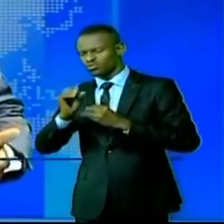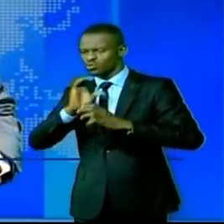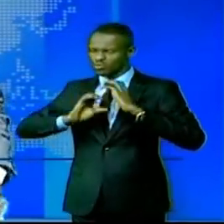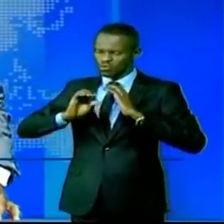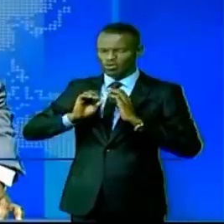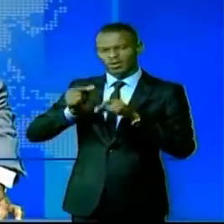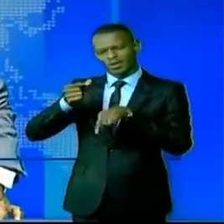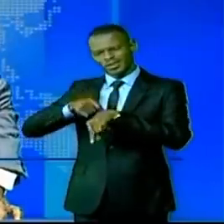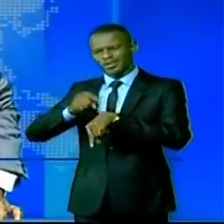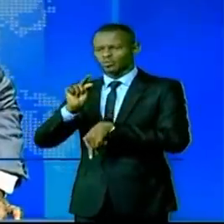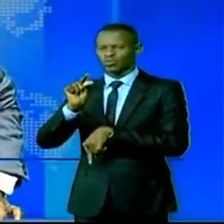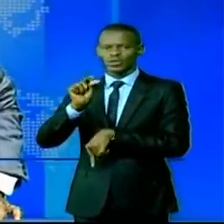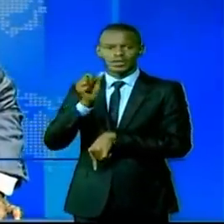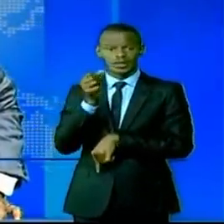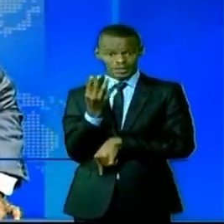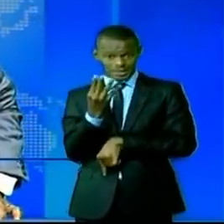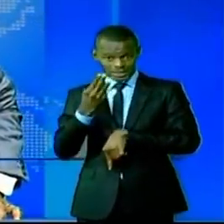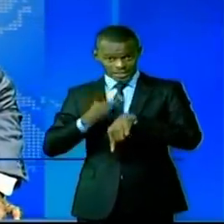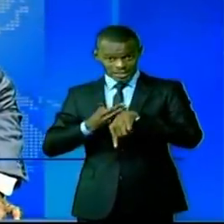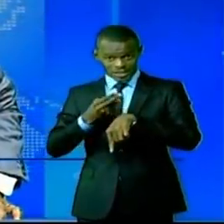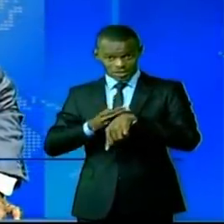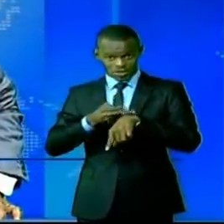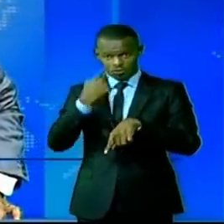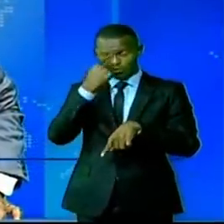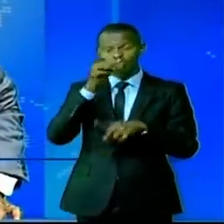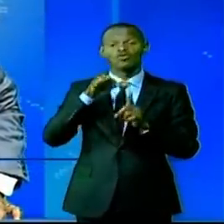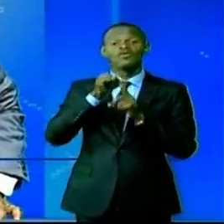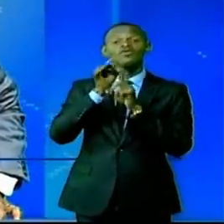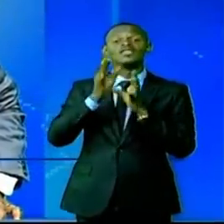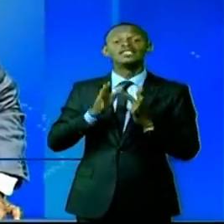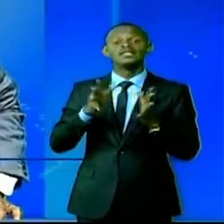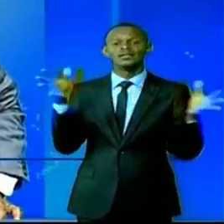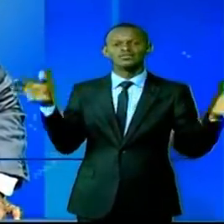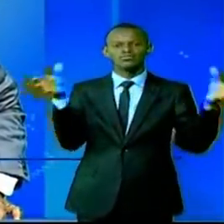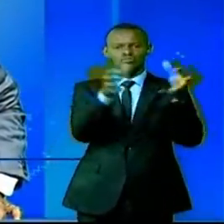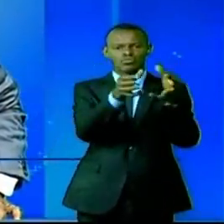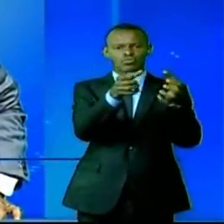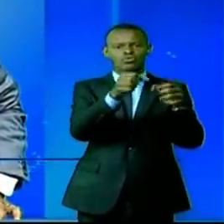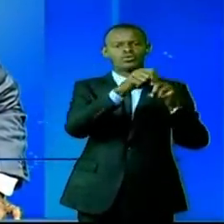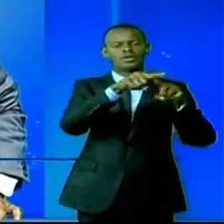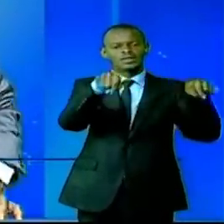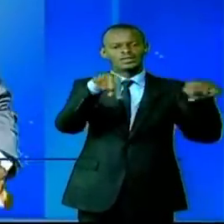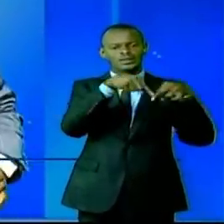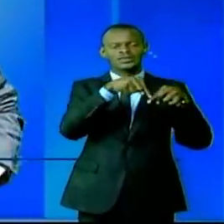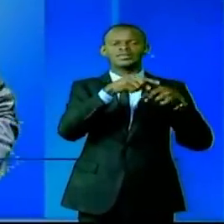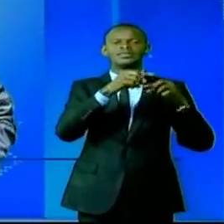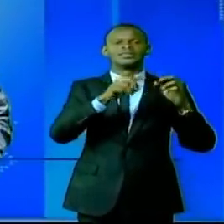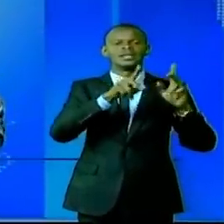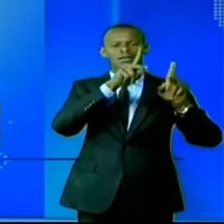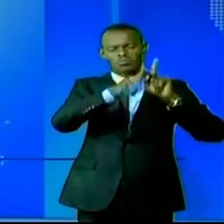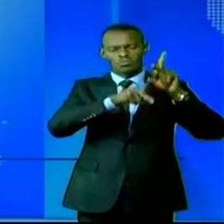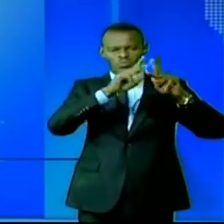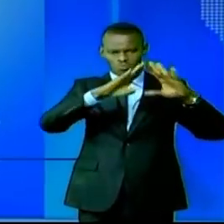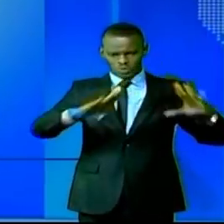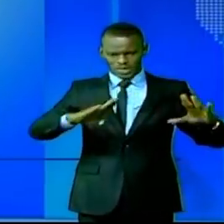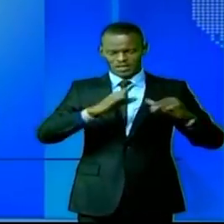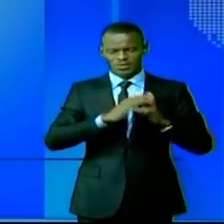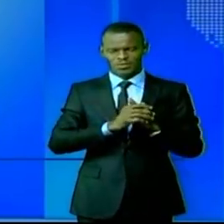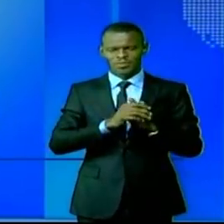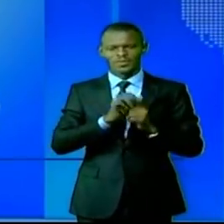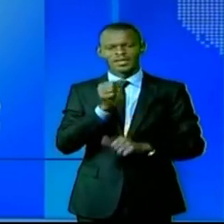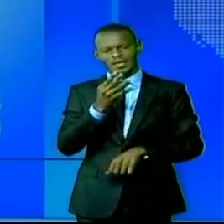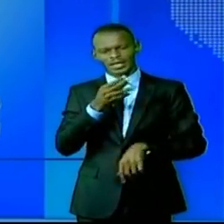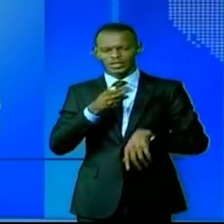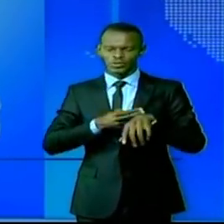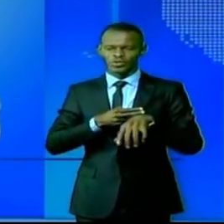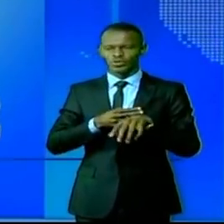à 14h pour les officiels dans la salle des banquets du Palais du Peuple. Toujours à 14h, bain de consolation